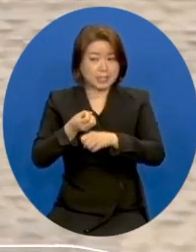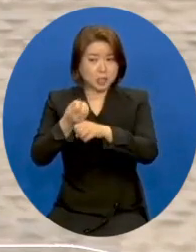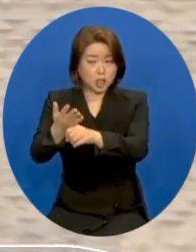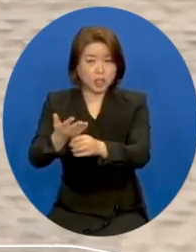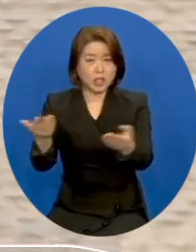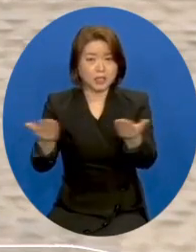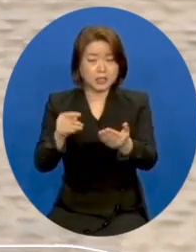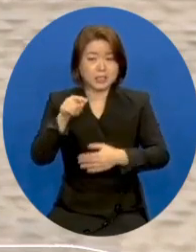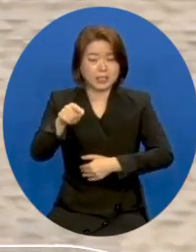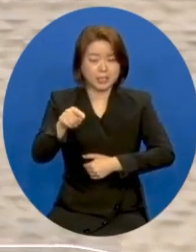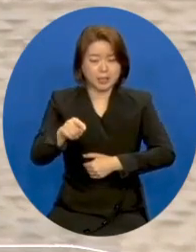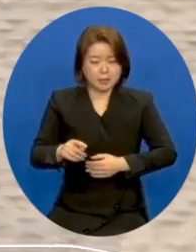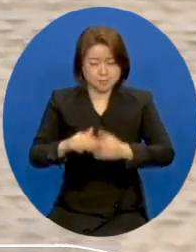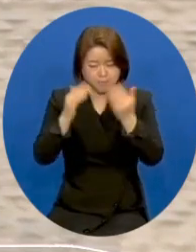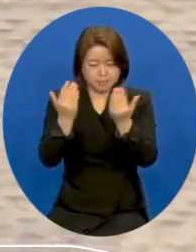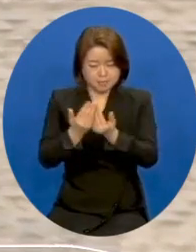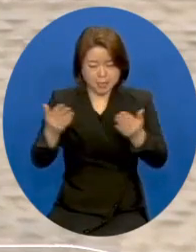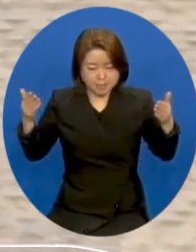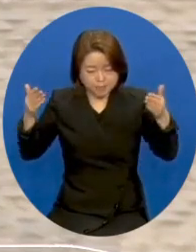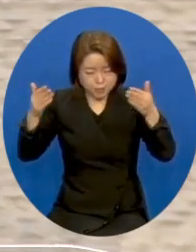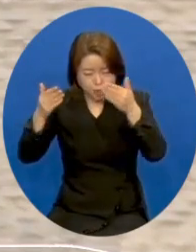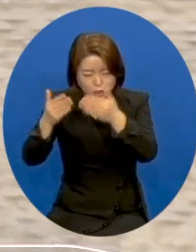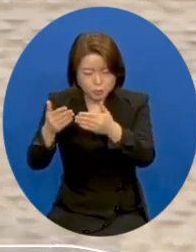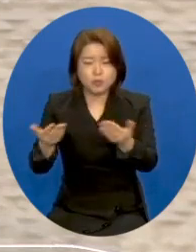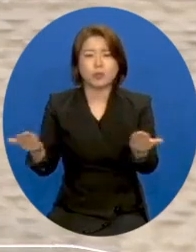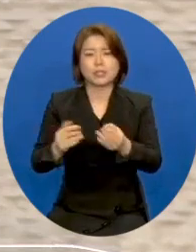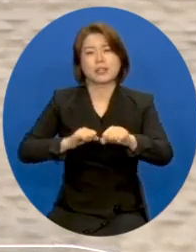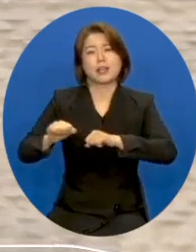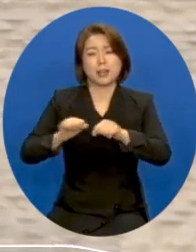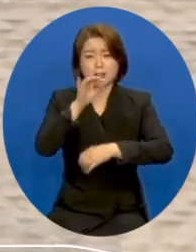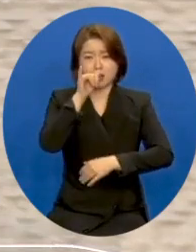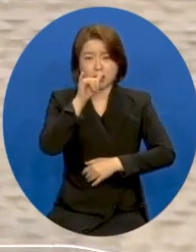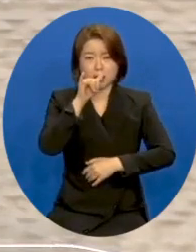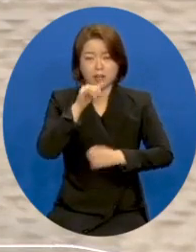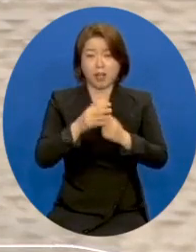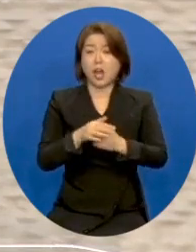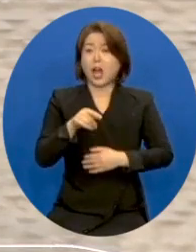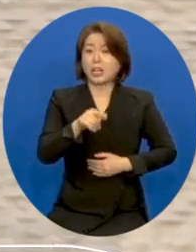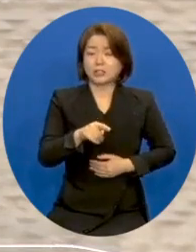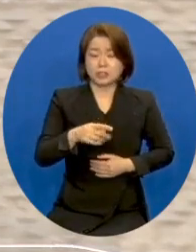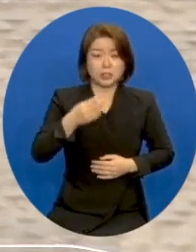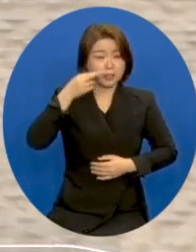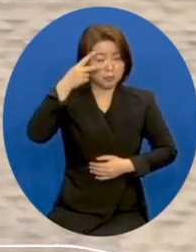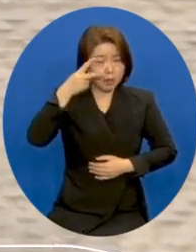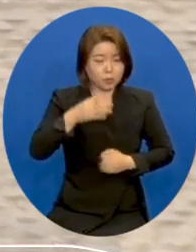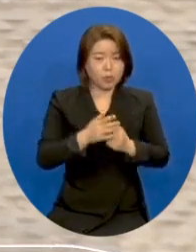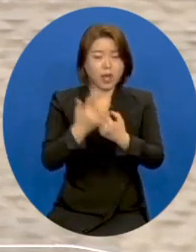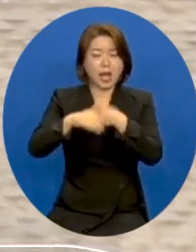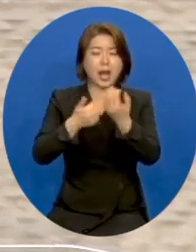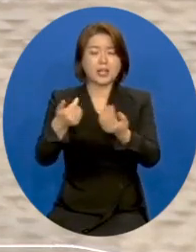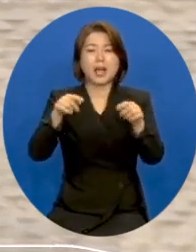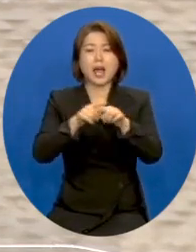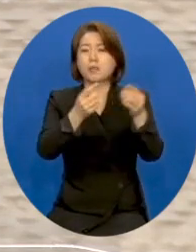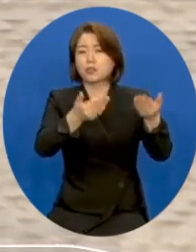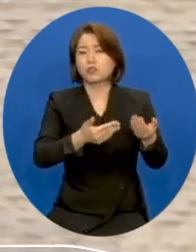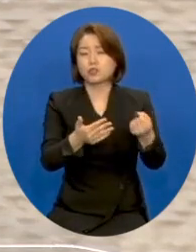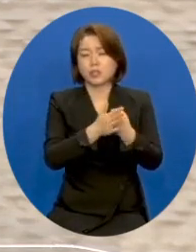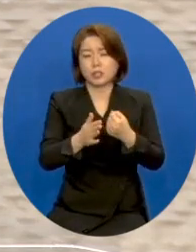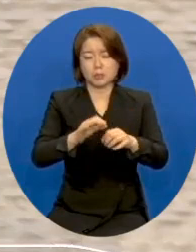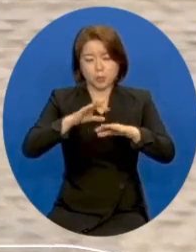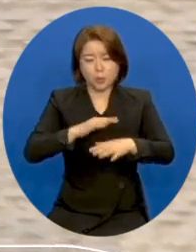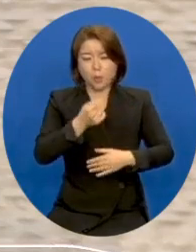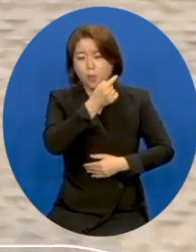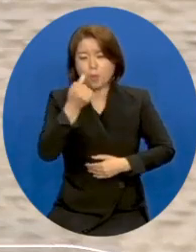전심을 다했고 그랬던 사도 바울과 하나님은 함께 해주셔서 놀라운 간증이 있게